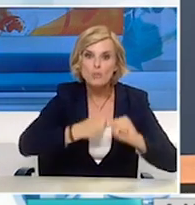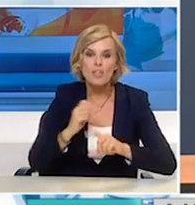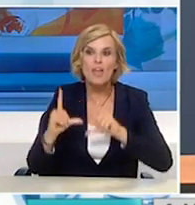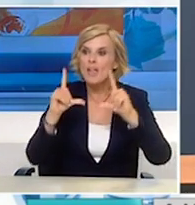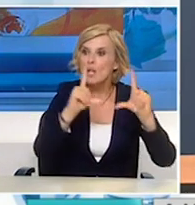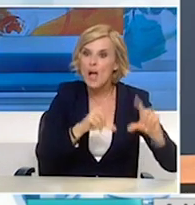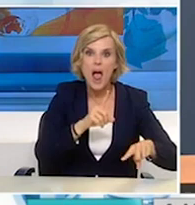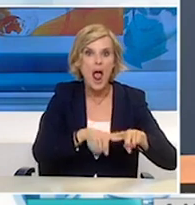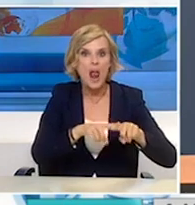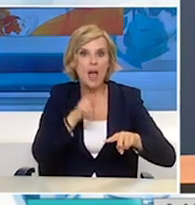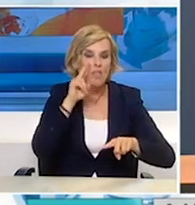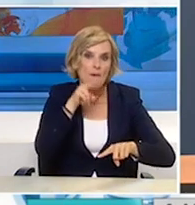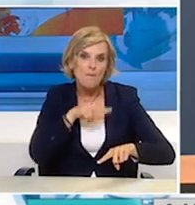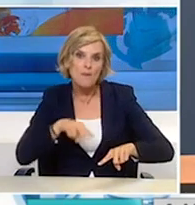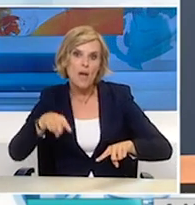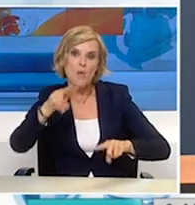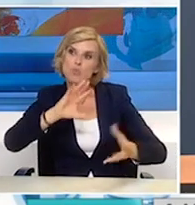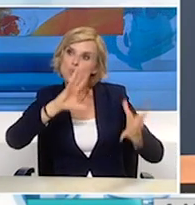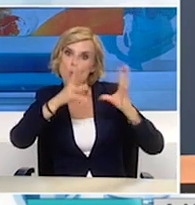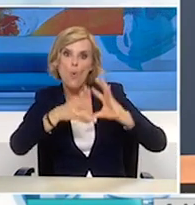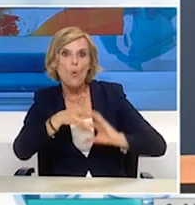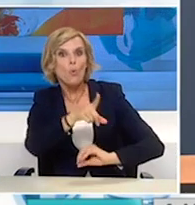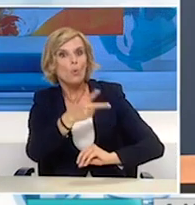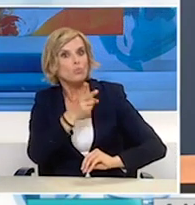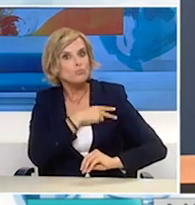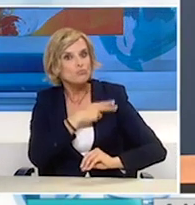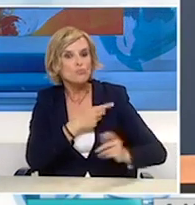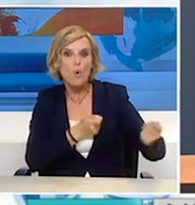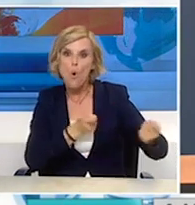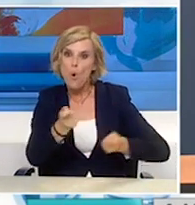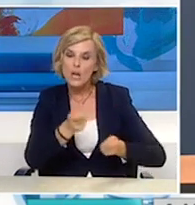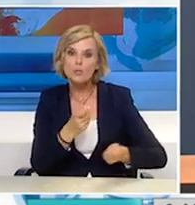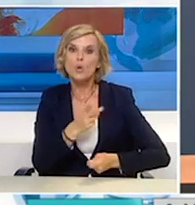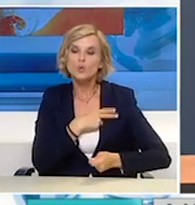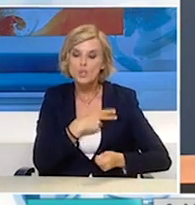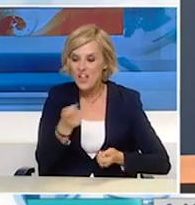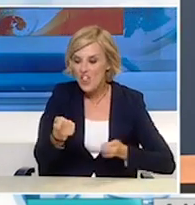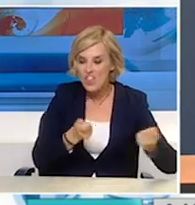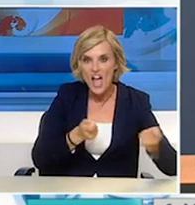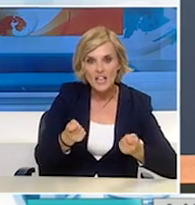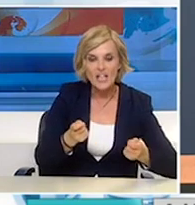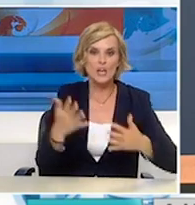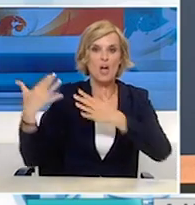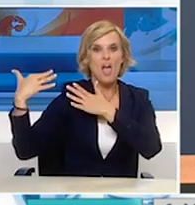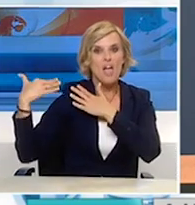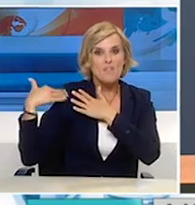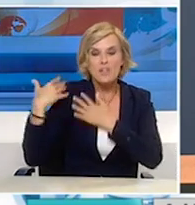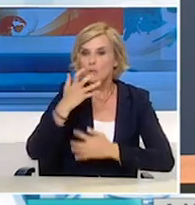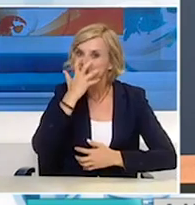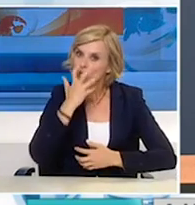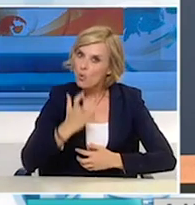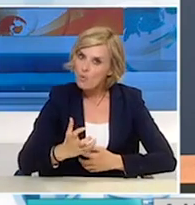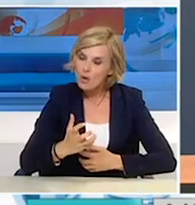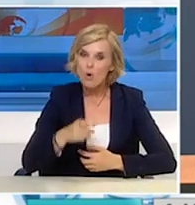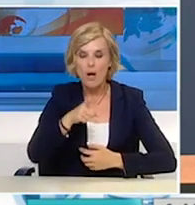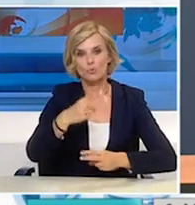σε όλο τον κόσμο και δείχνουν μια σύγχρονη οργανωμένη χώρα που ξέρει να αντιμετωπίζει τις προκλήσεις με σχέδιο, ευθύνη και σοβαρότητα,